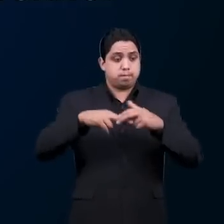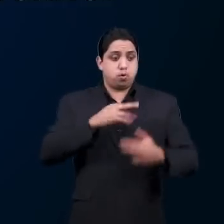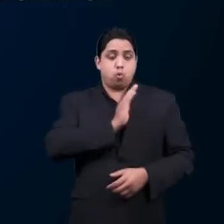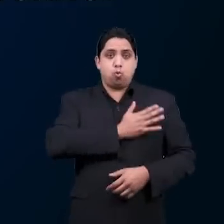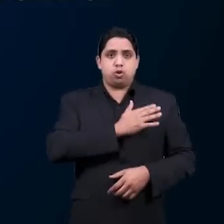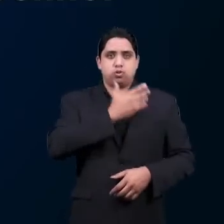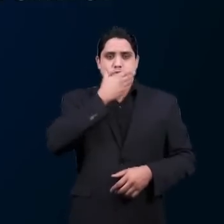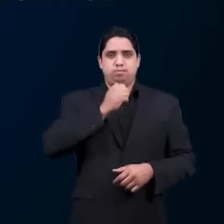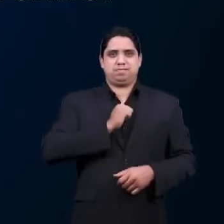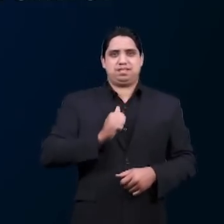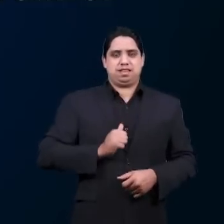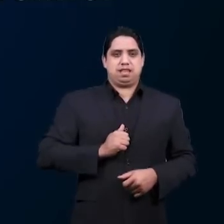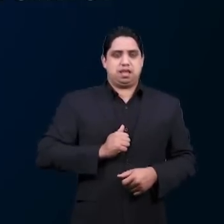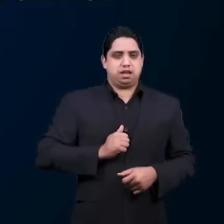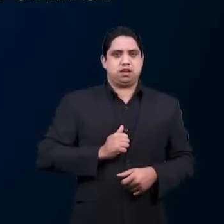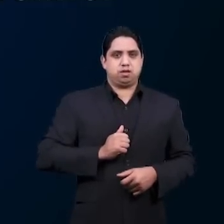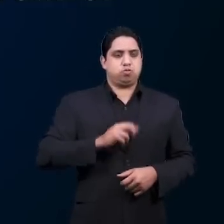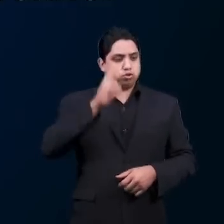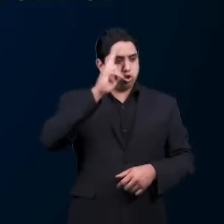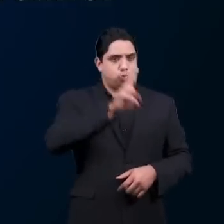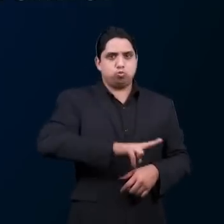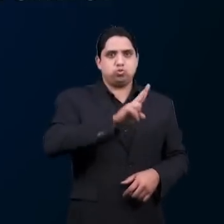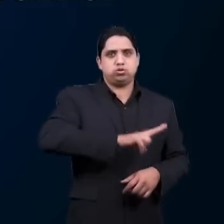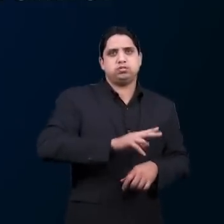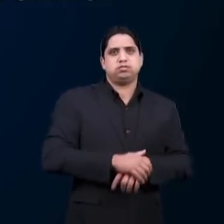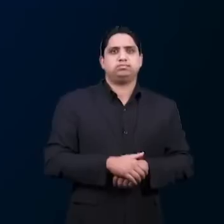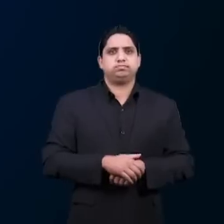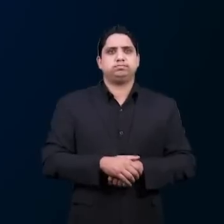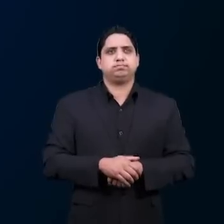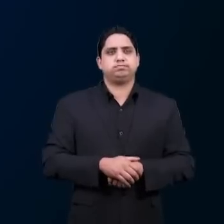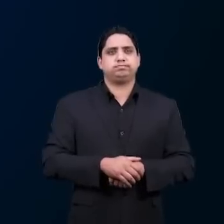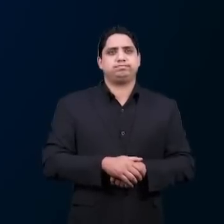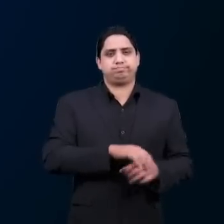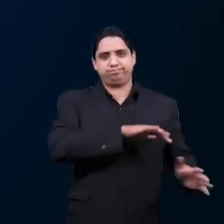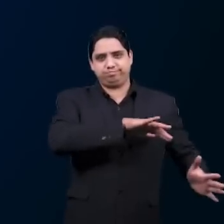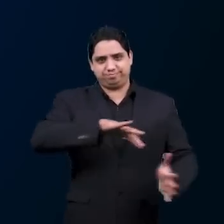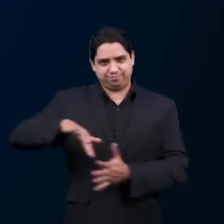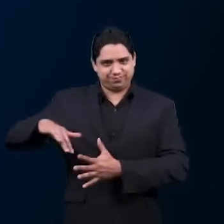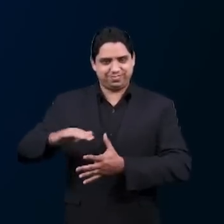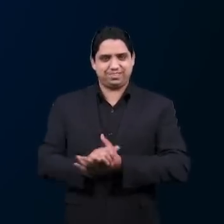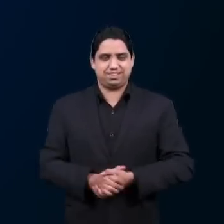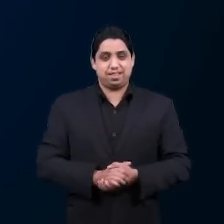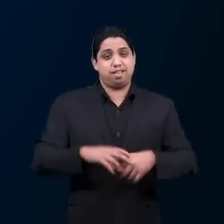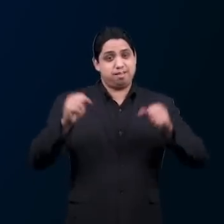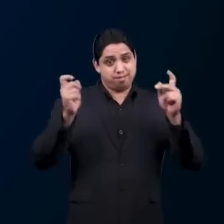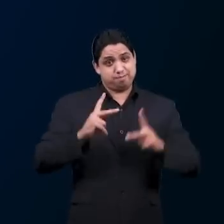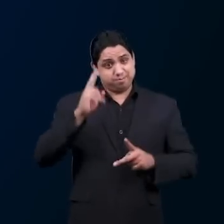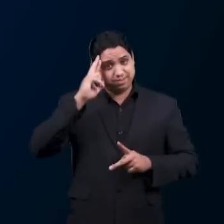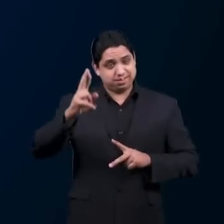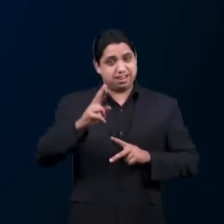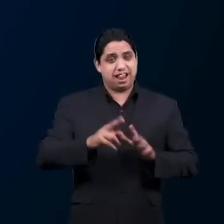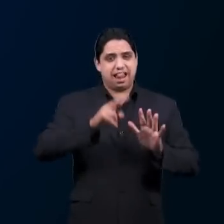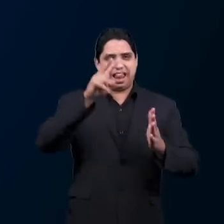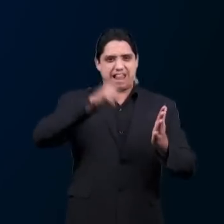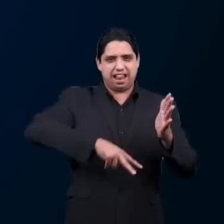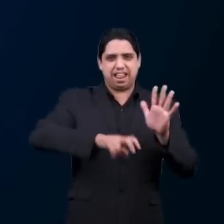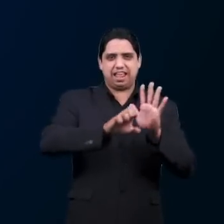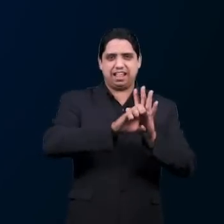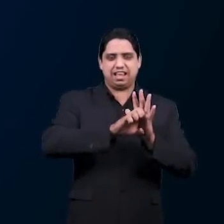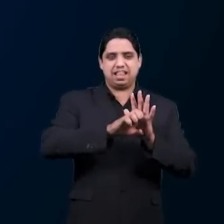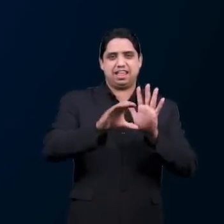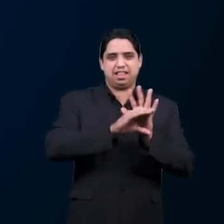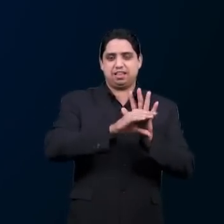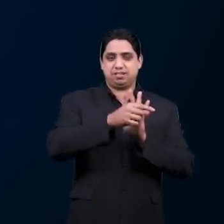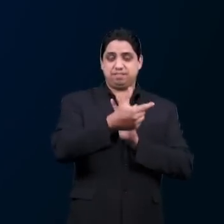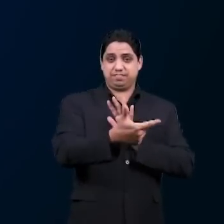enfants d'Israël lorsqu'il se présentera devant l'Éternel. » A paz do Senhor. Podemos ler no livro de Êxodo, os